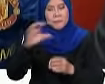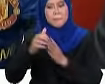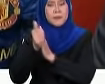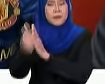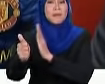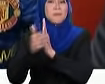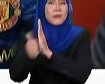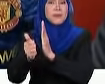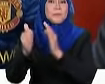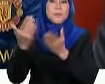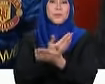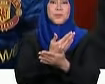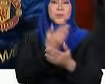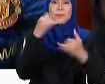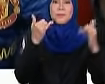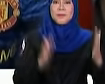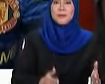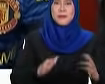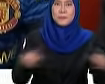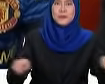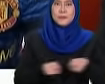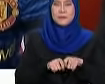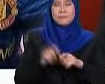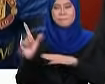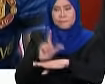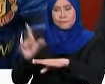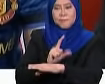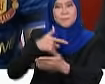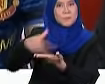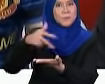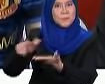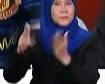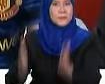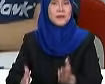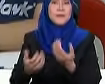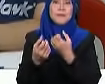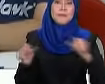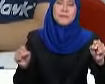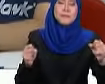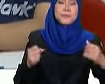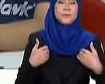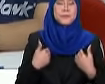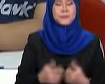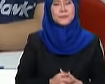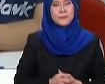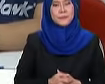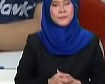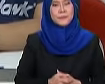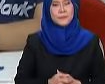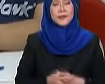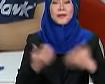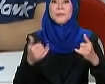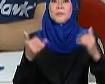baharu dalam kalangan pemain tempatan selain mengasah bakat pemain bolasepak sedia ada permainan